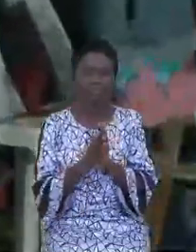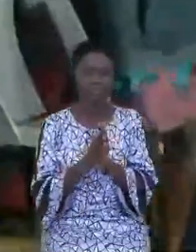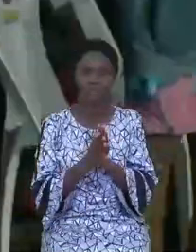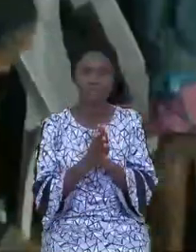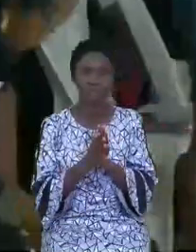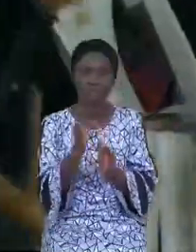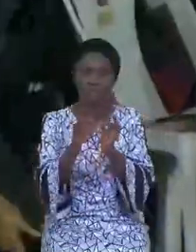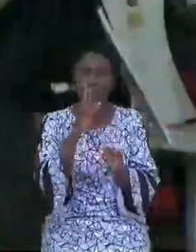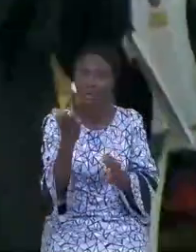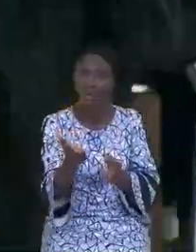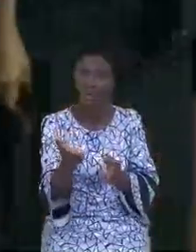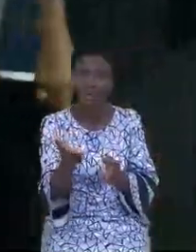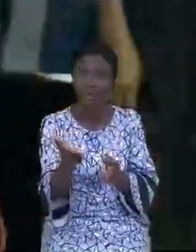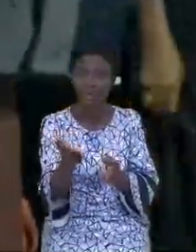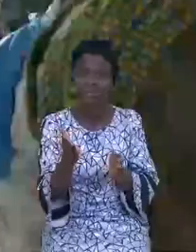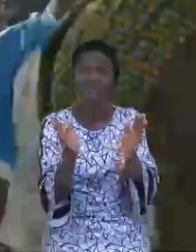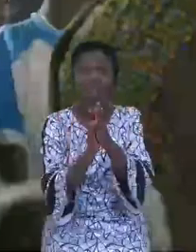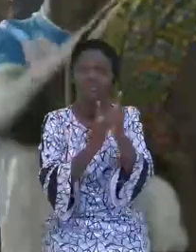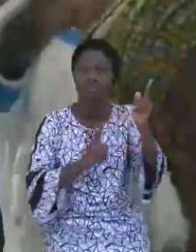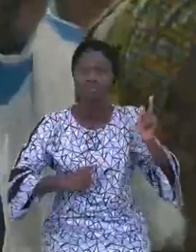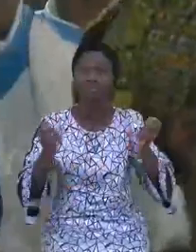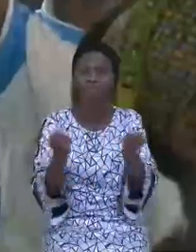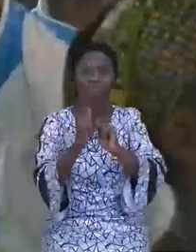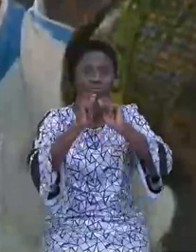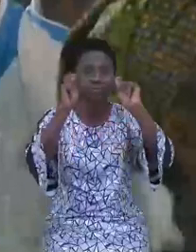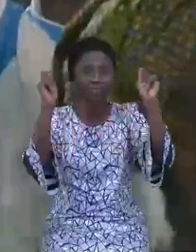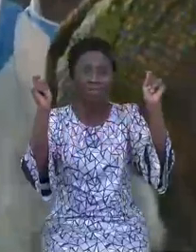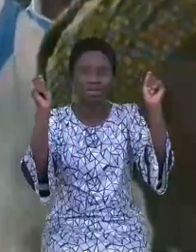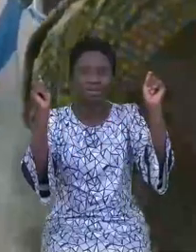Si vous êtes là, je dis gloire à Dieu.